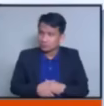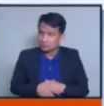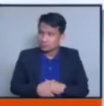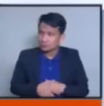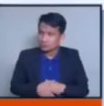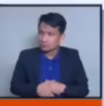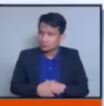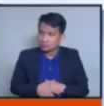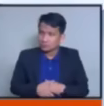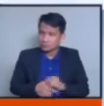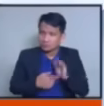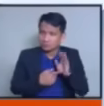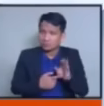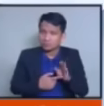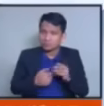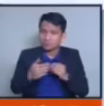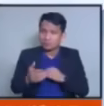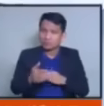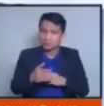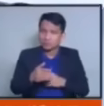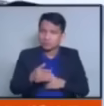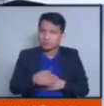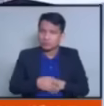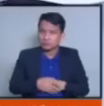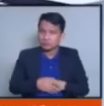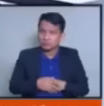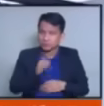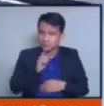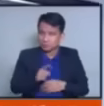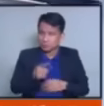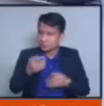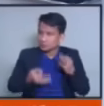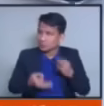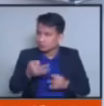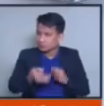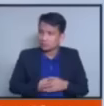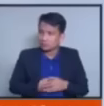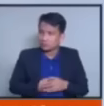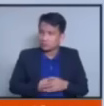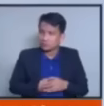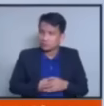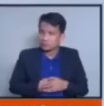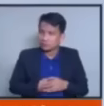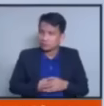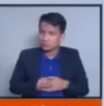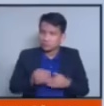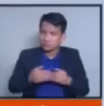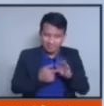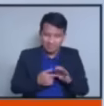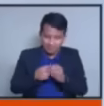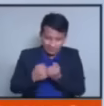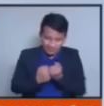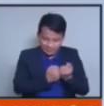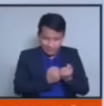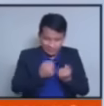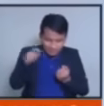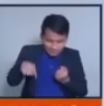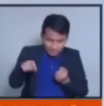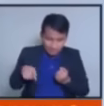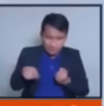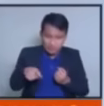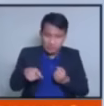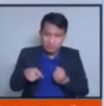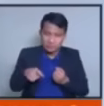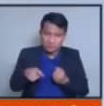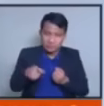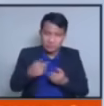old. Opo. Yun yung may birth certificate. Opo. Yung apo palang wala. Wala po. Alright, sige po. So yung inyo pong anak ay minulestya